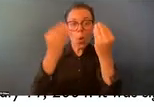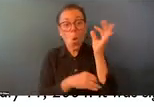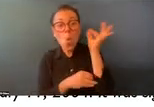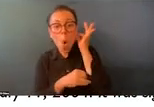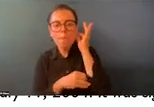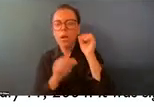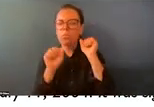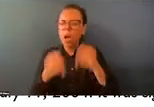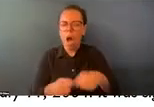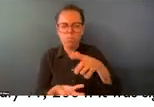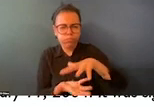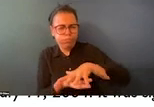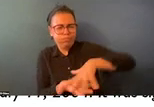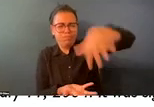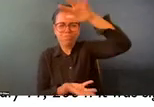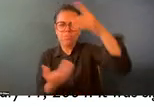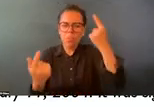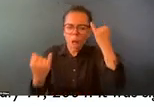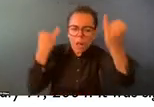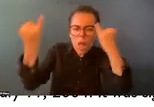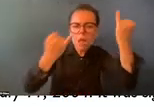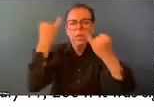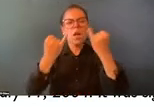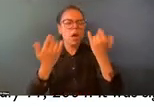бедствия. Это очень важно. Поэтому